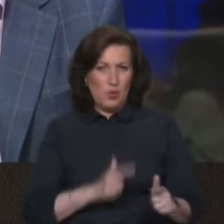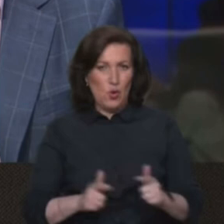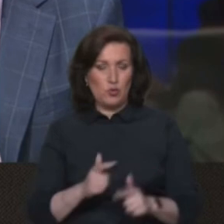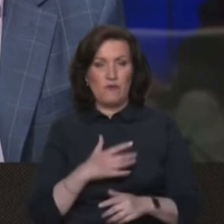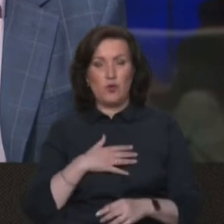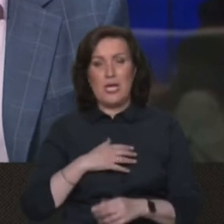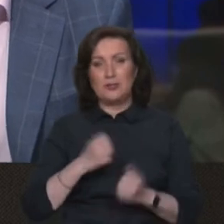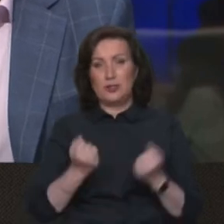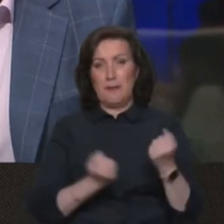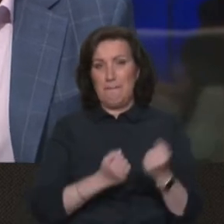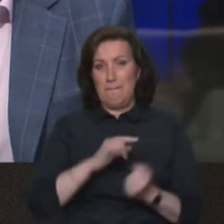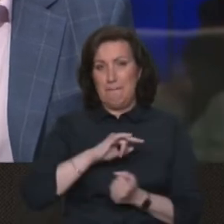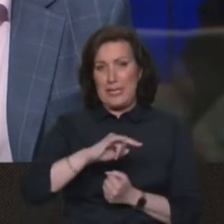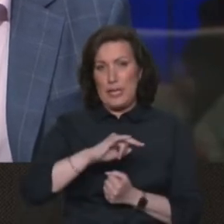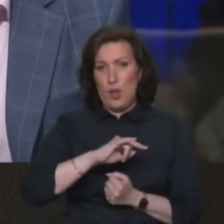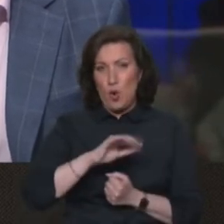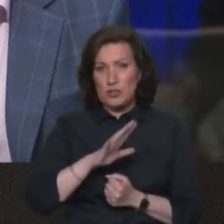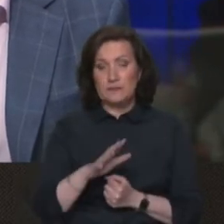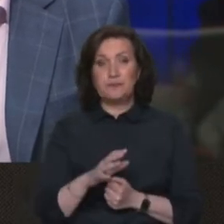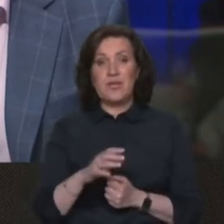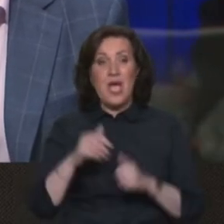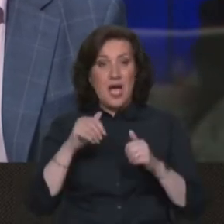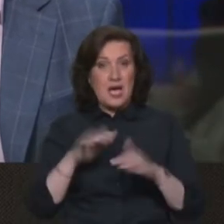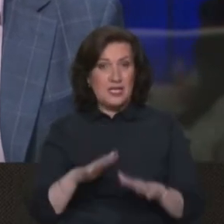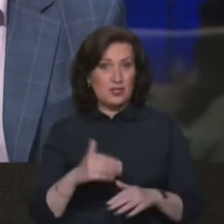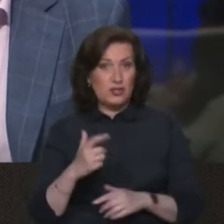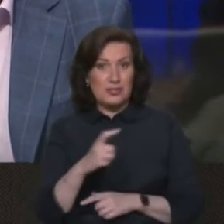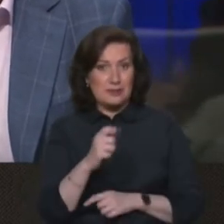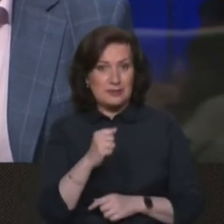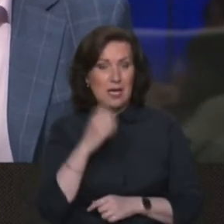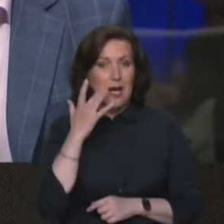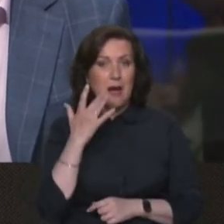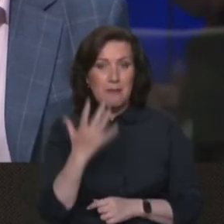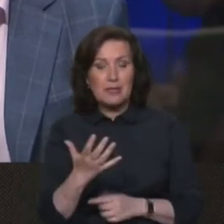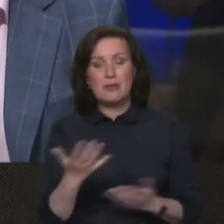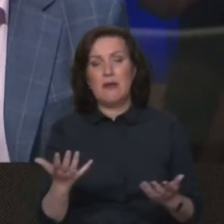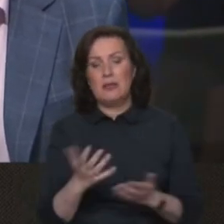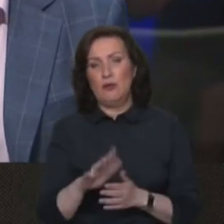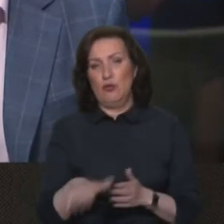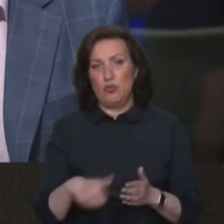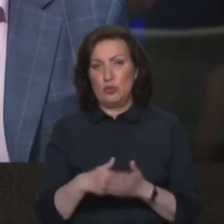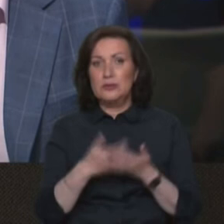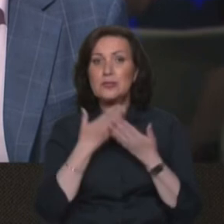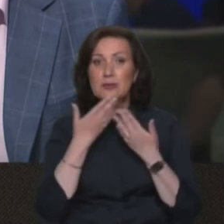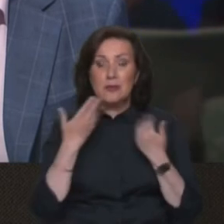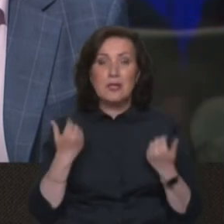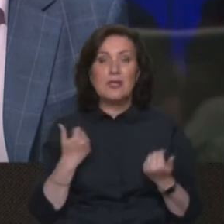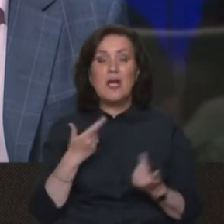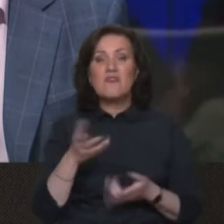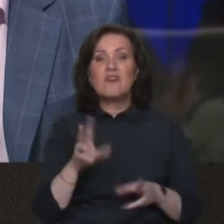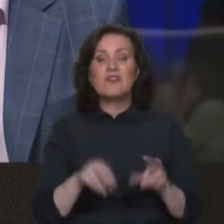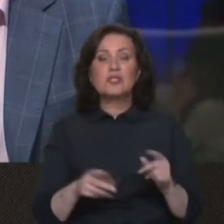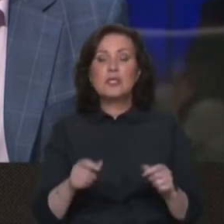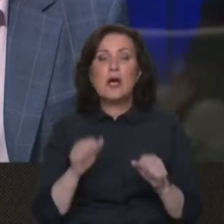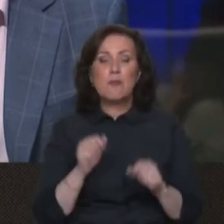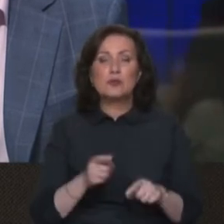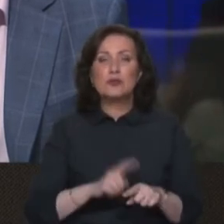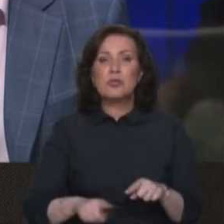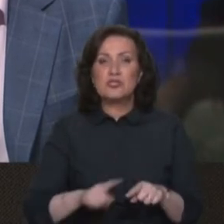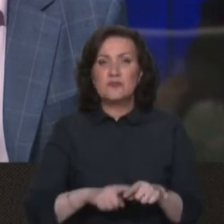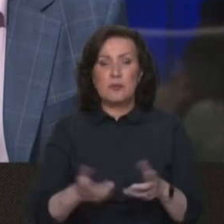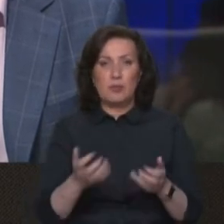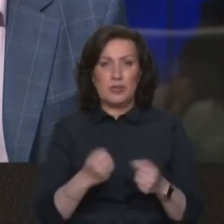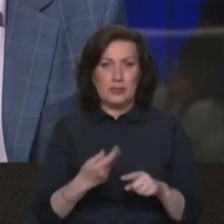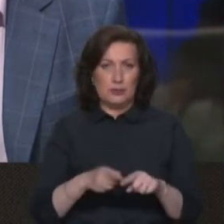наших пілотів, рішення за Сполученими Штатами Америки, якого досі немає. Як ви вважаєте, як можна